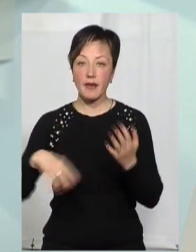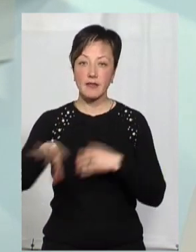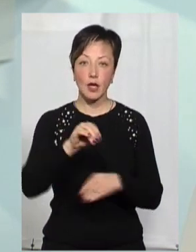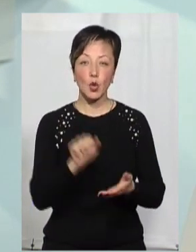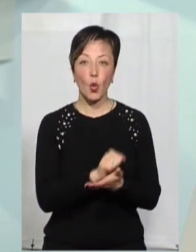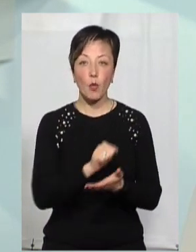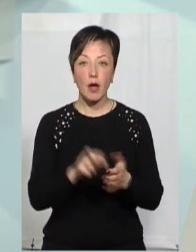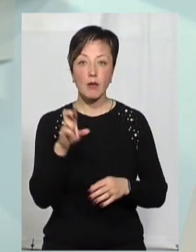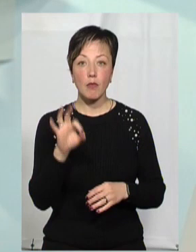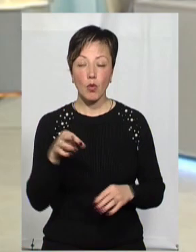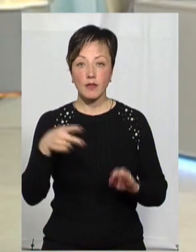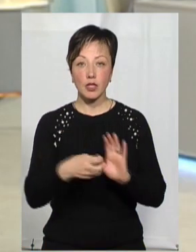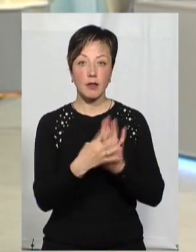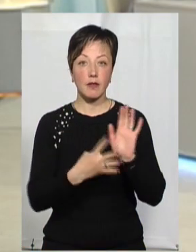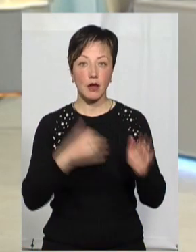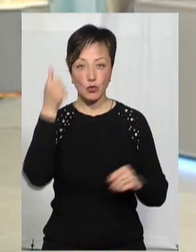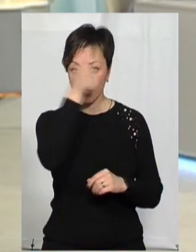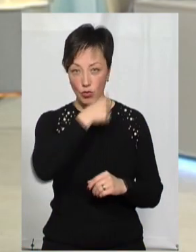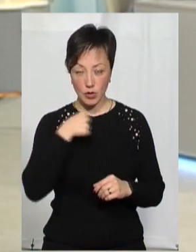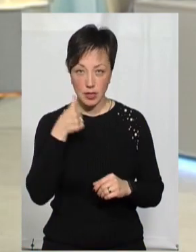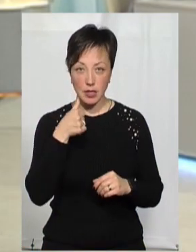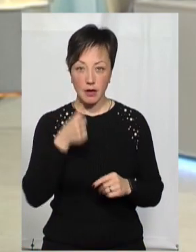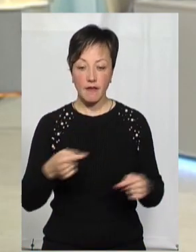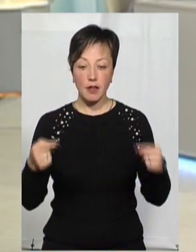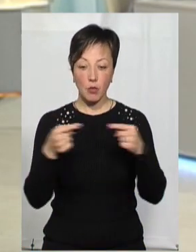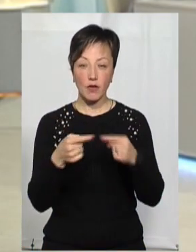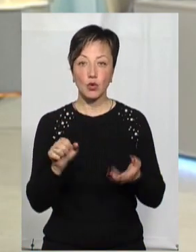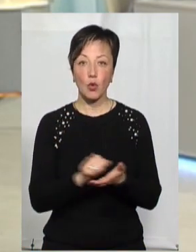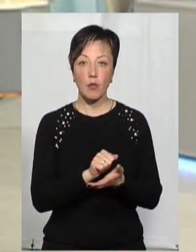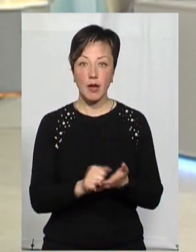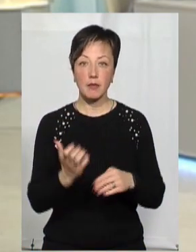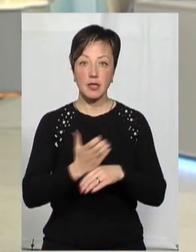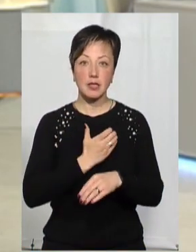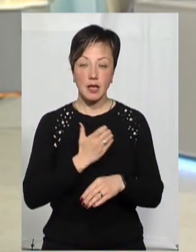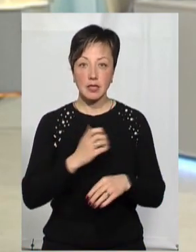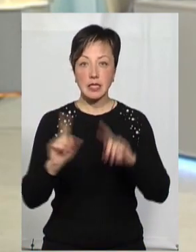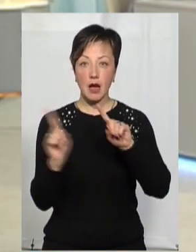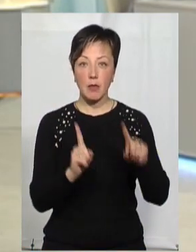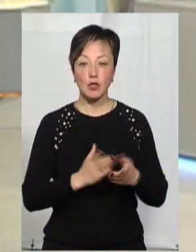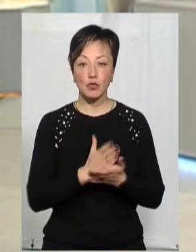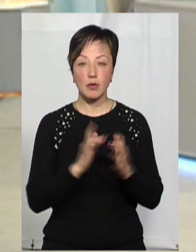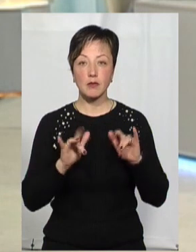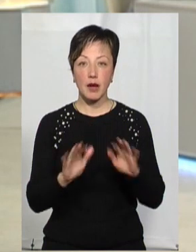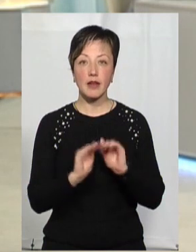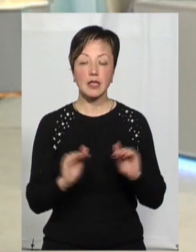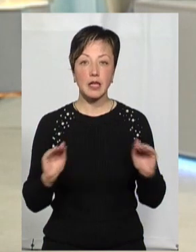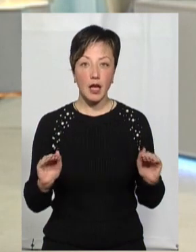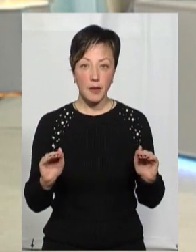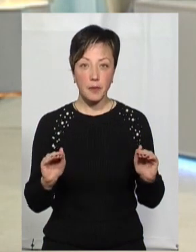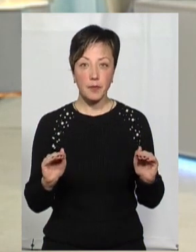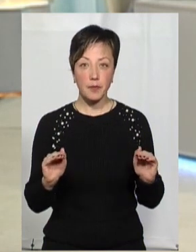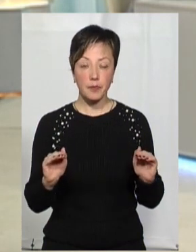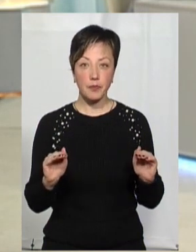документів, оскільки у 19-му році, відповідно до документів, які нам прислала Закарпатська служба у справах дітей, Берегівський